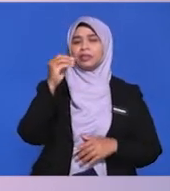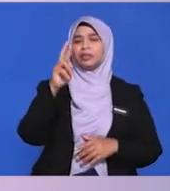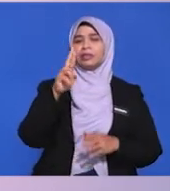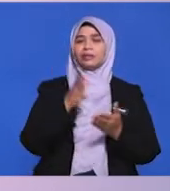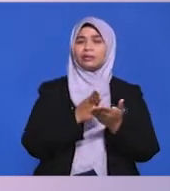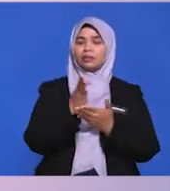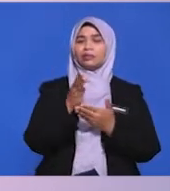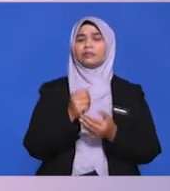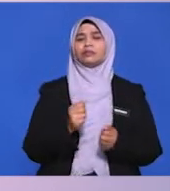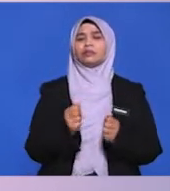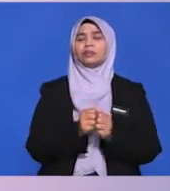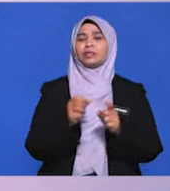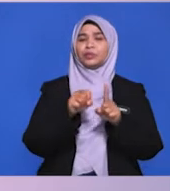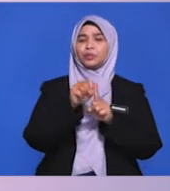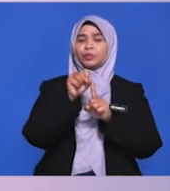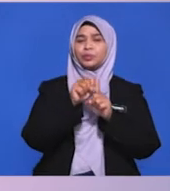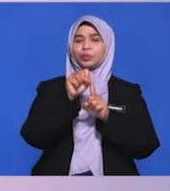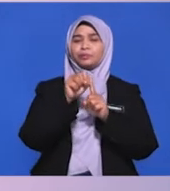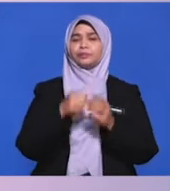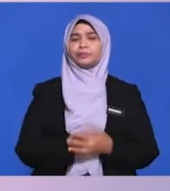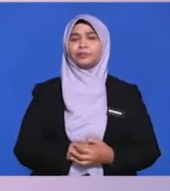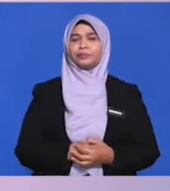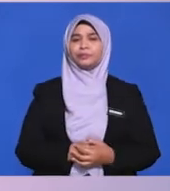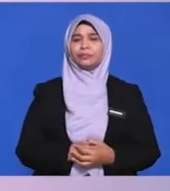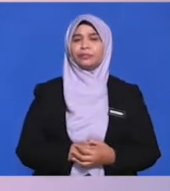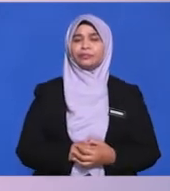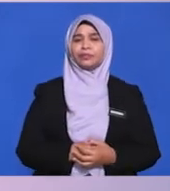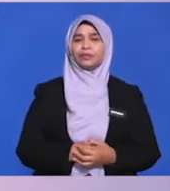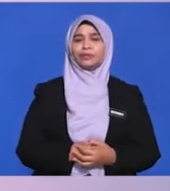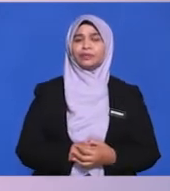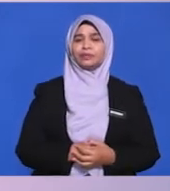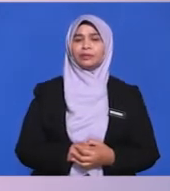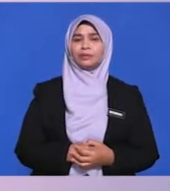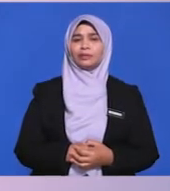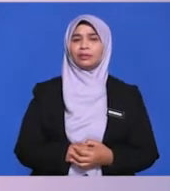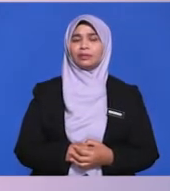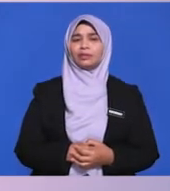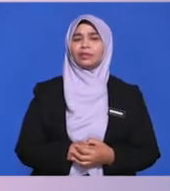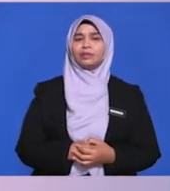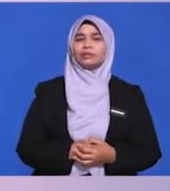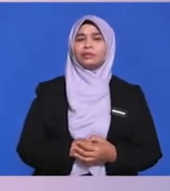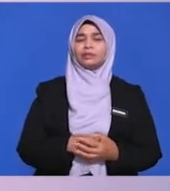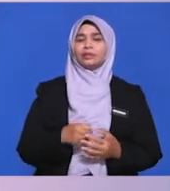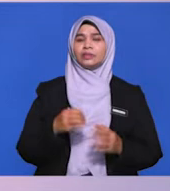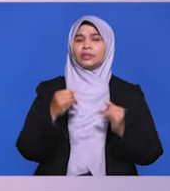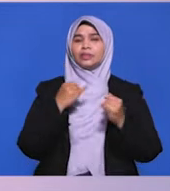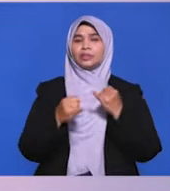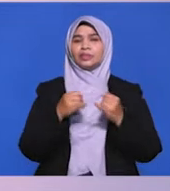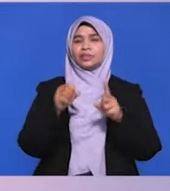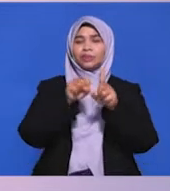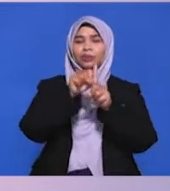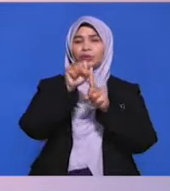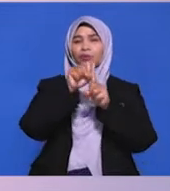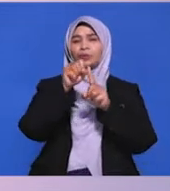di-zoom kita coba contoh soalan lain contoh soalan jika